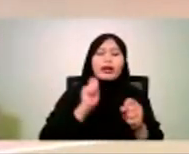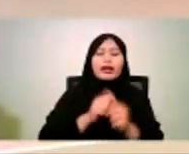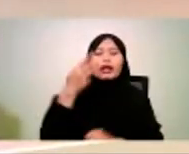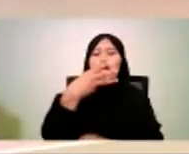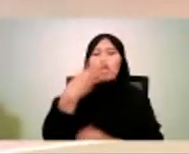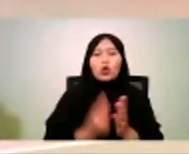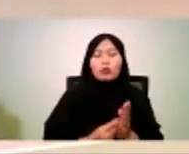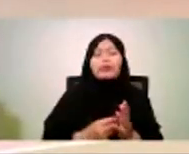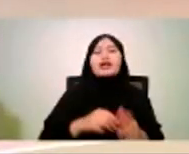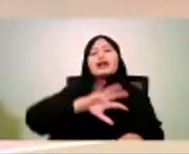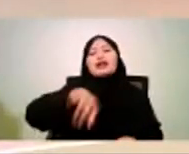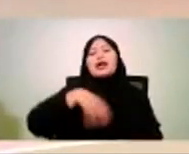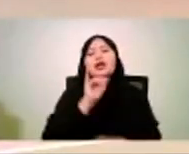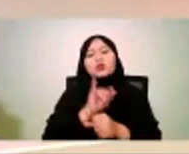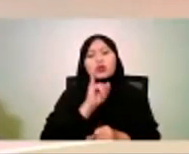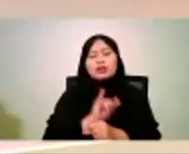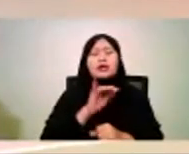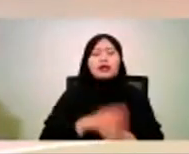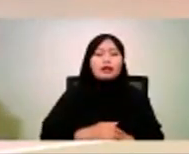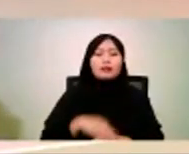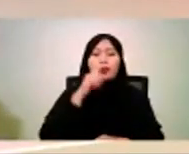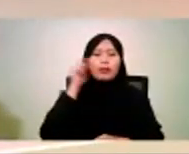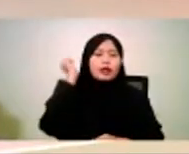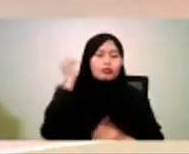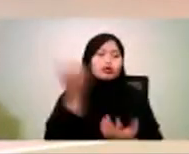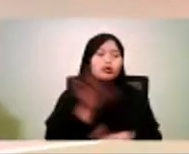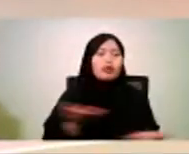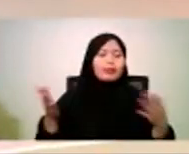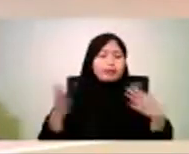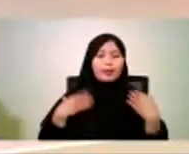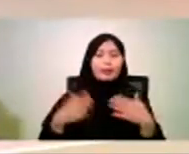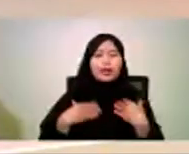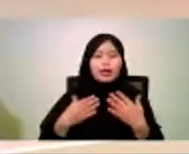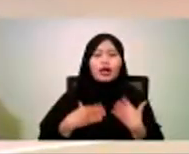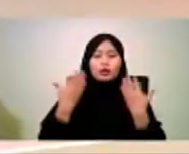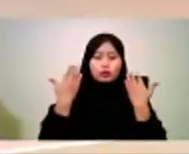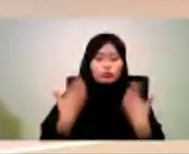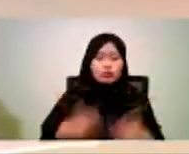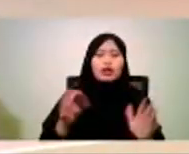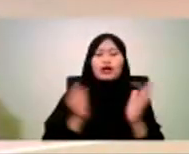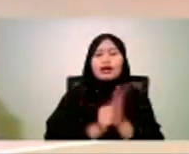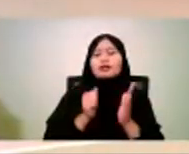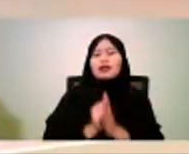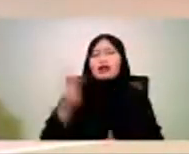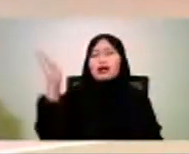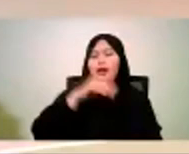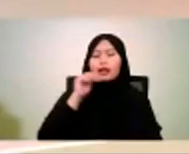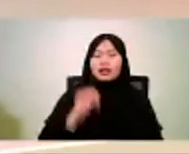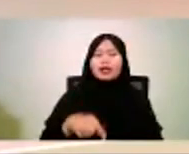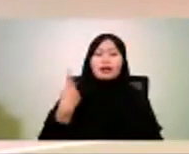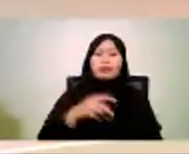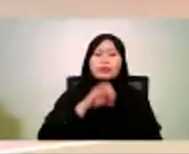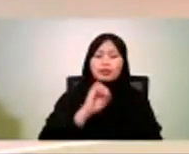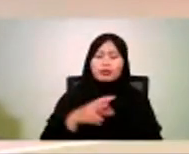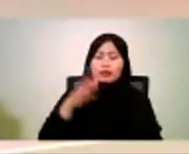Daerah Istimewa Yogyakarta Bapak Ibu hari yang berbahagia demikianlah acara pada hari ini kami menyampaikan